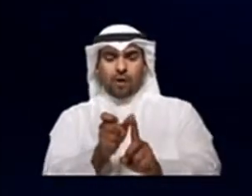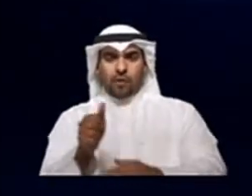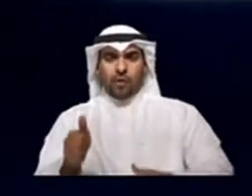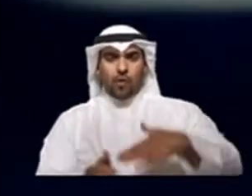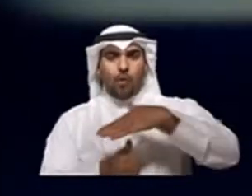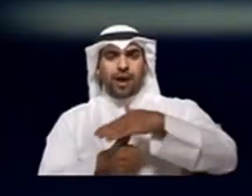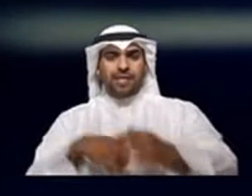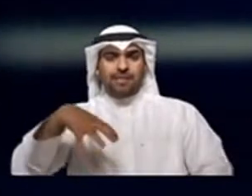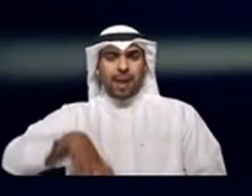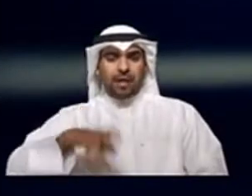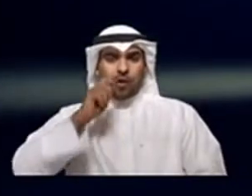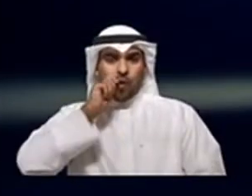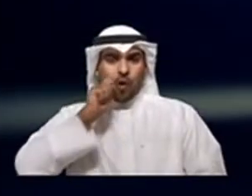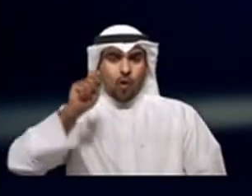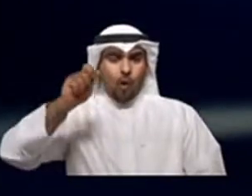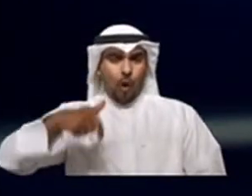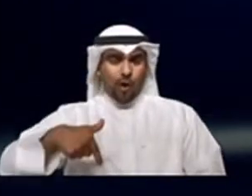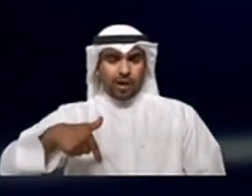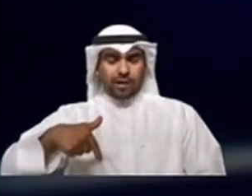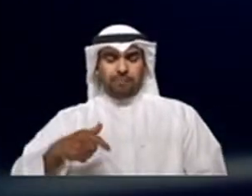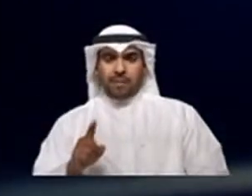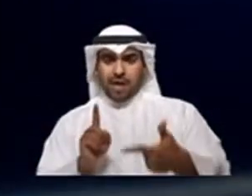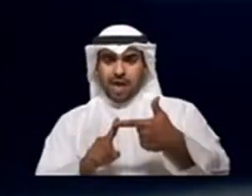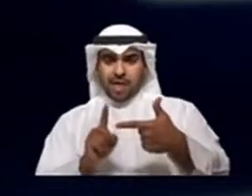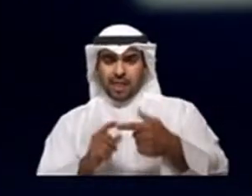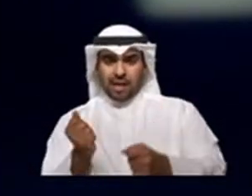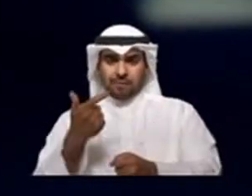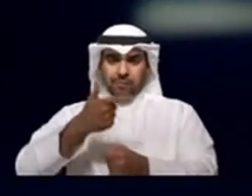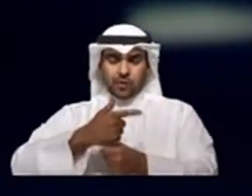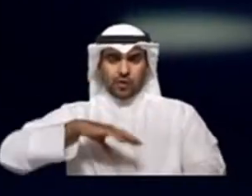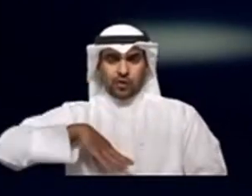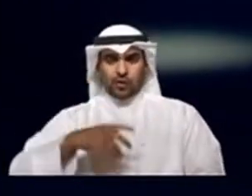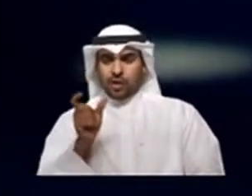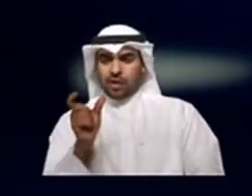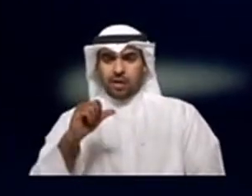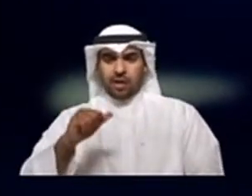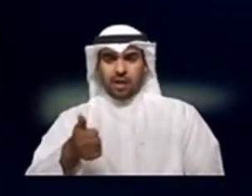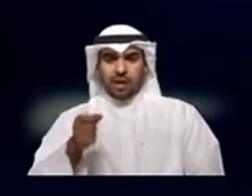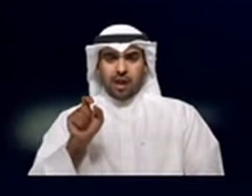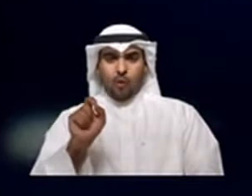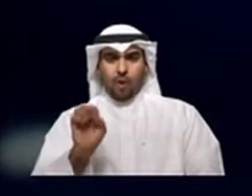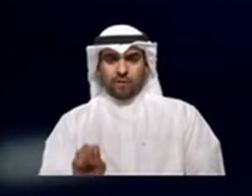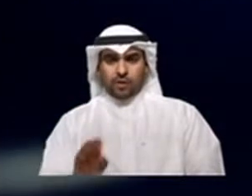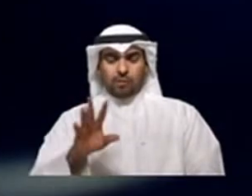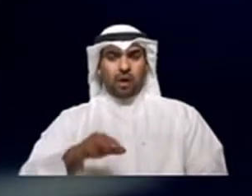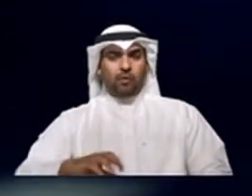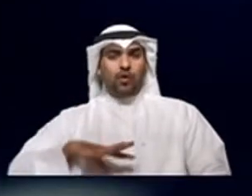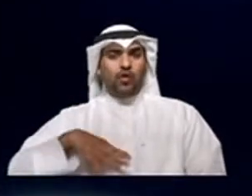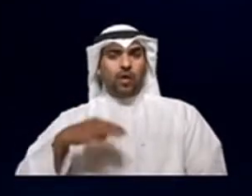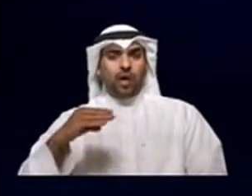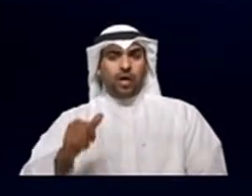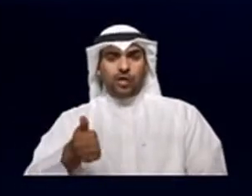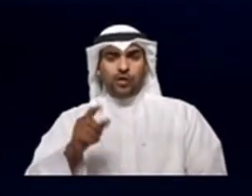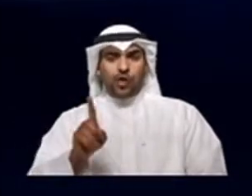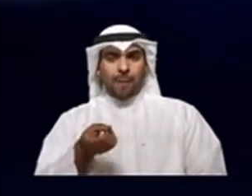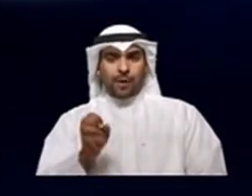رئيس جمهورية أوكرانيا الصديقة، وسمو ولي العهد الشيخ نواف الأحمد الجابر الصباح، وسمو الشيخ جابر مبارك الحمد